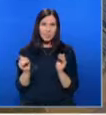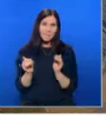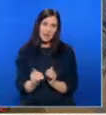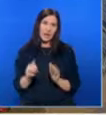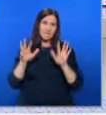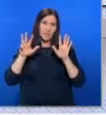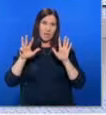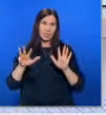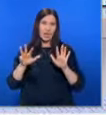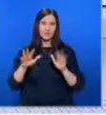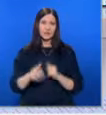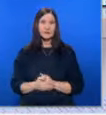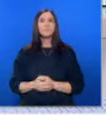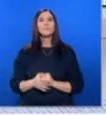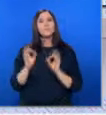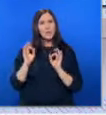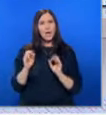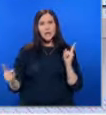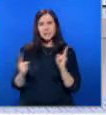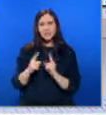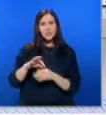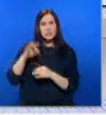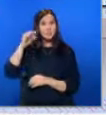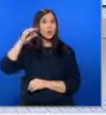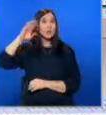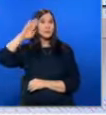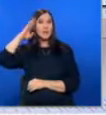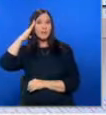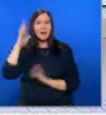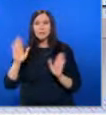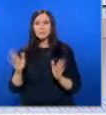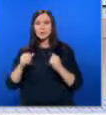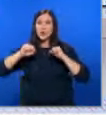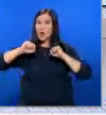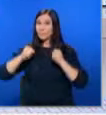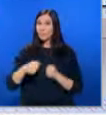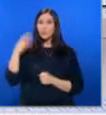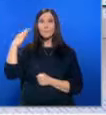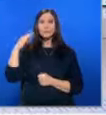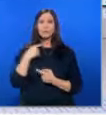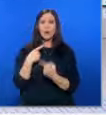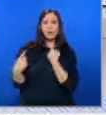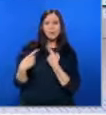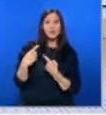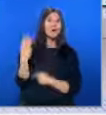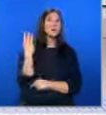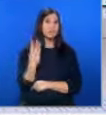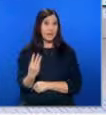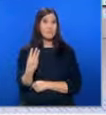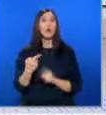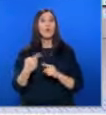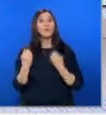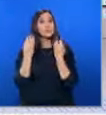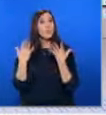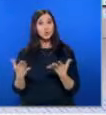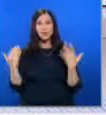9. И така срещите за избор на служебен премиер започнаха бързо. Президентът разговаря с трима от